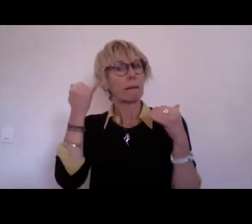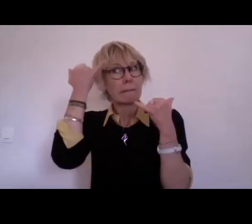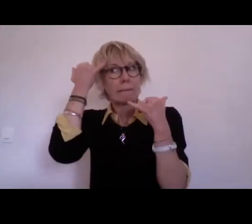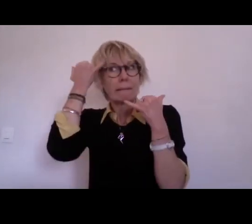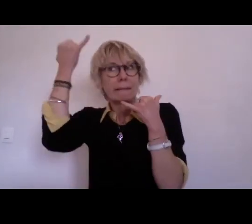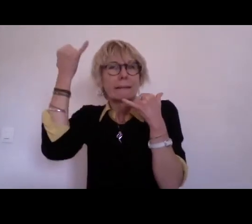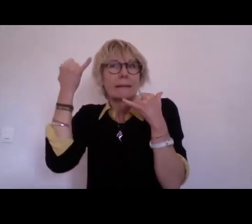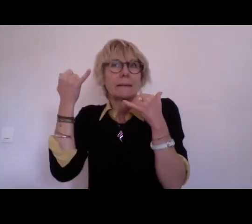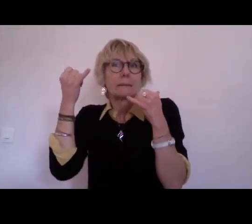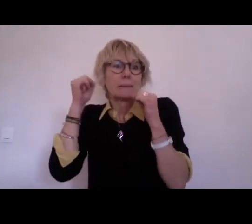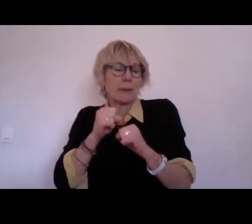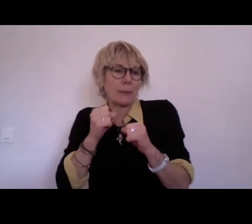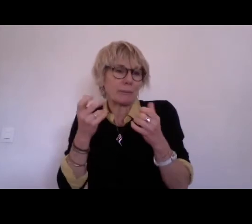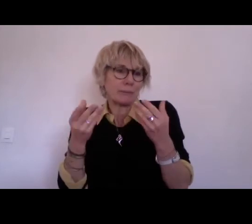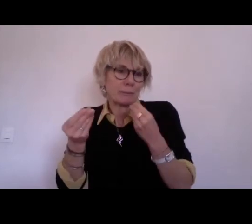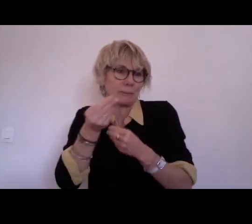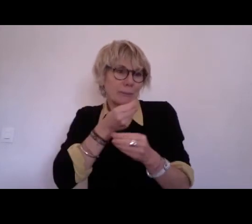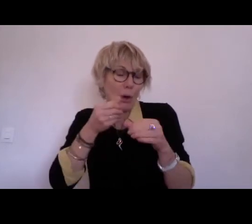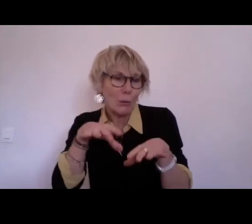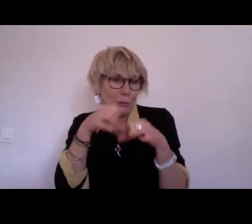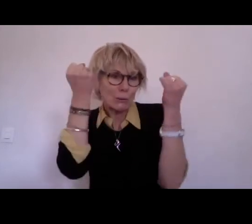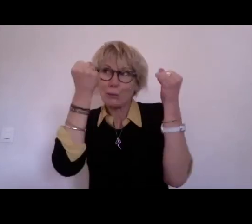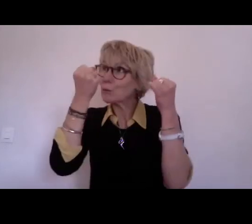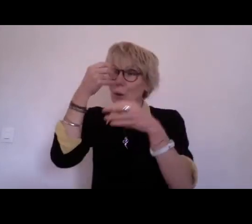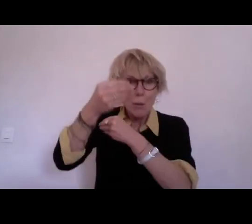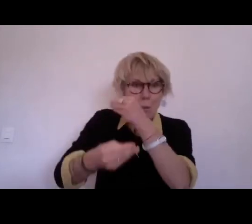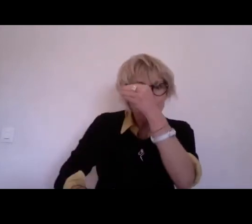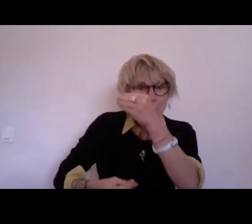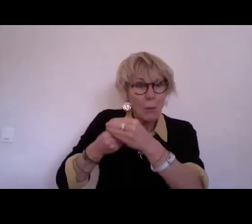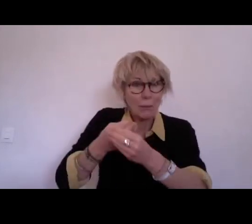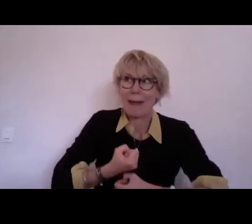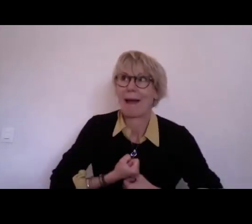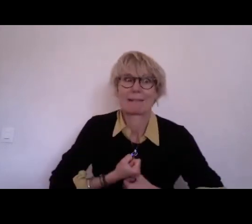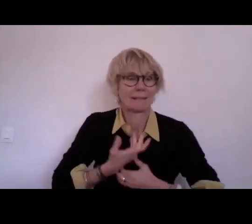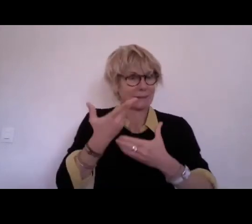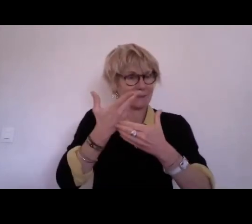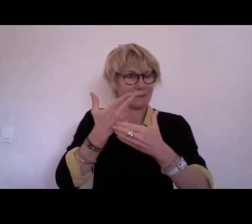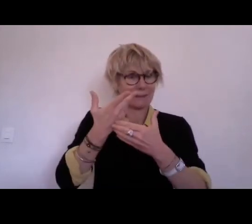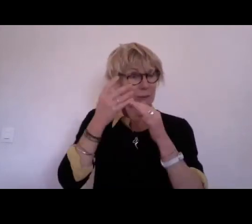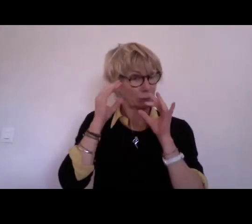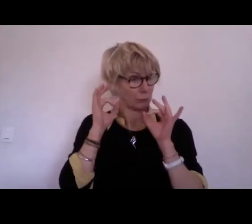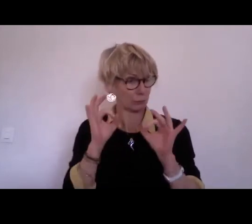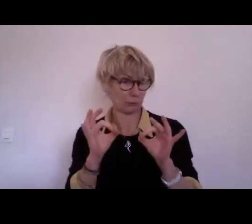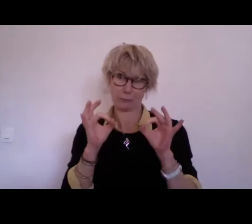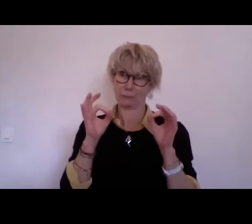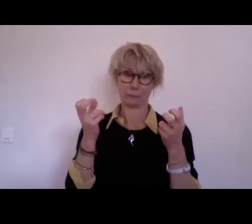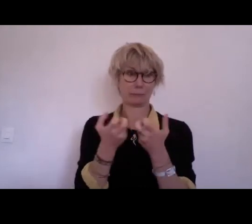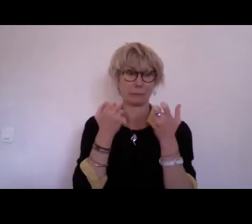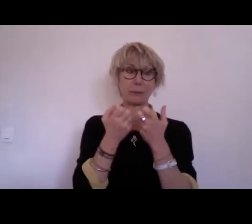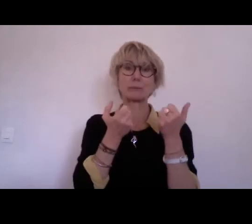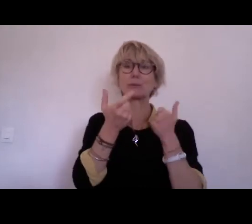peu par le monde artistique et que enfin ce que certains pouvaient considérer comme